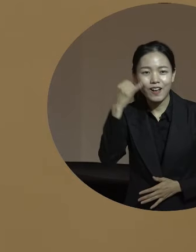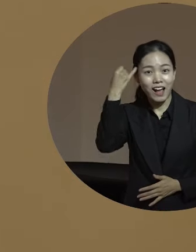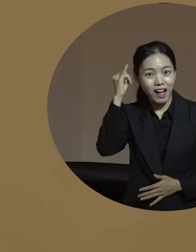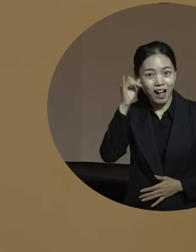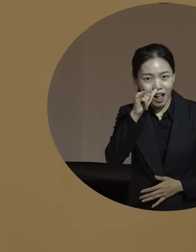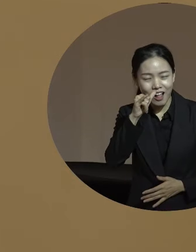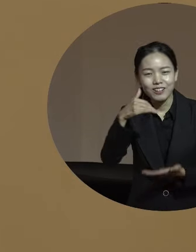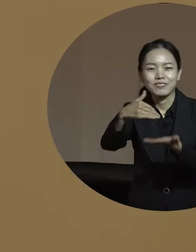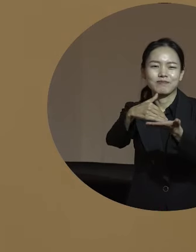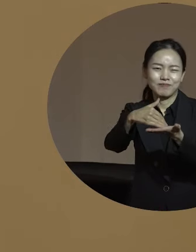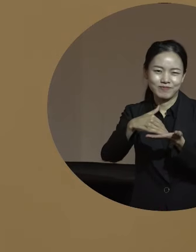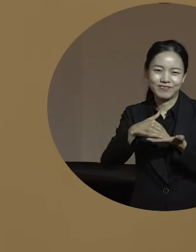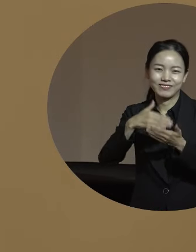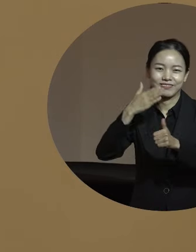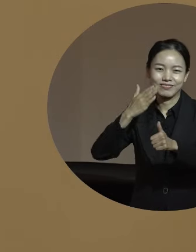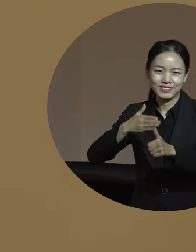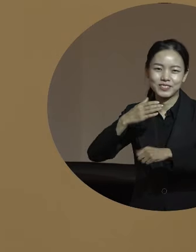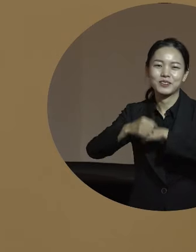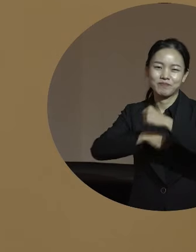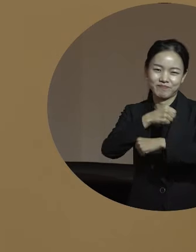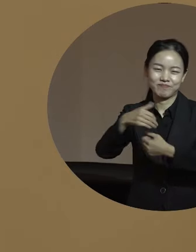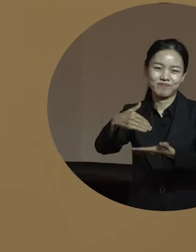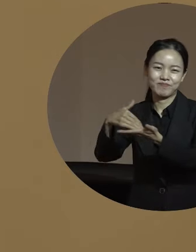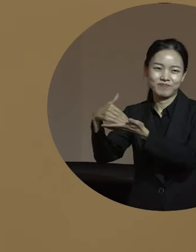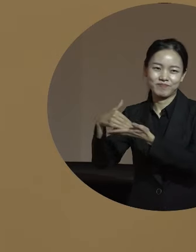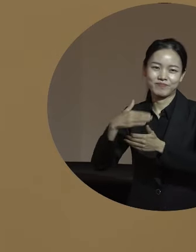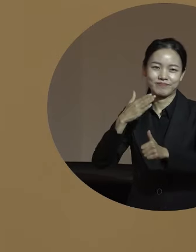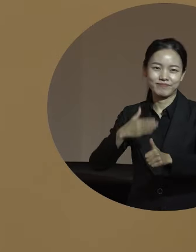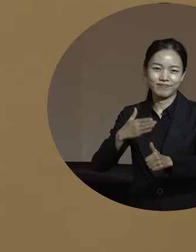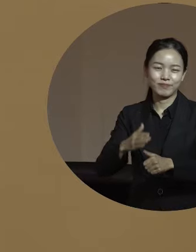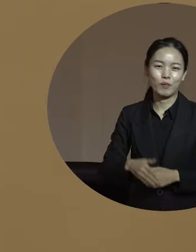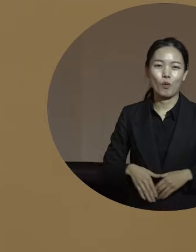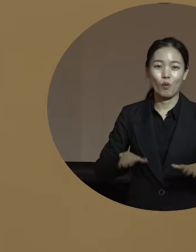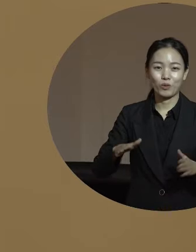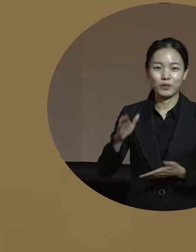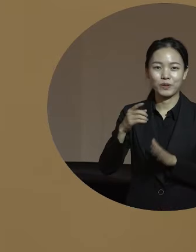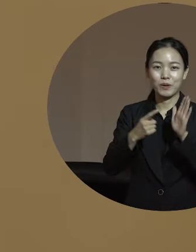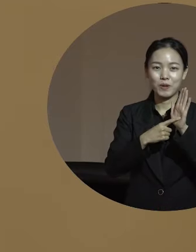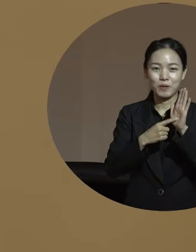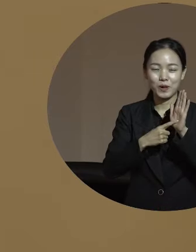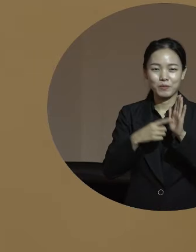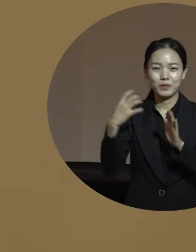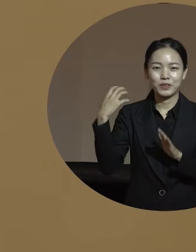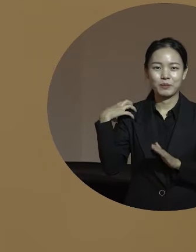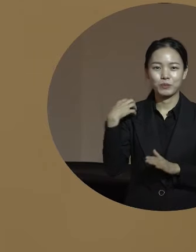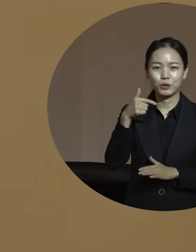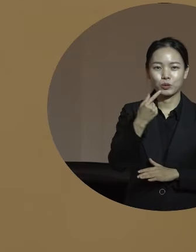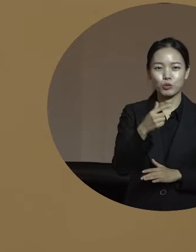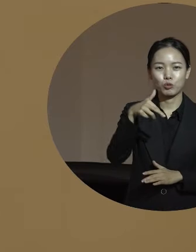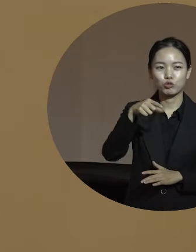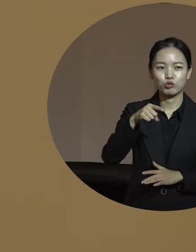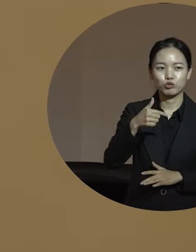네, 그 한국의 사례들을 발표해 주신 한국문화예술교육진흥원